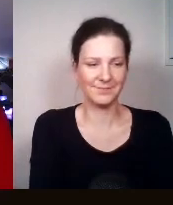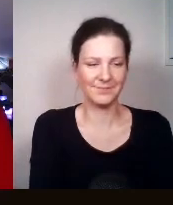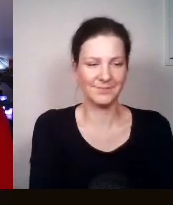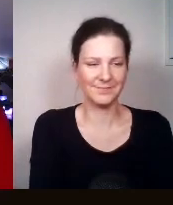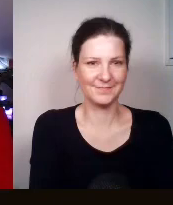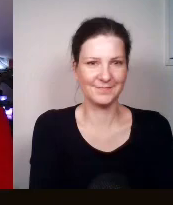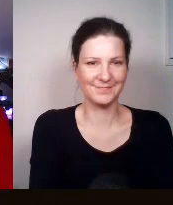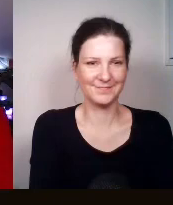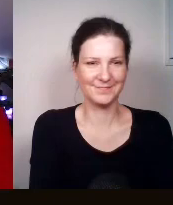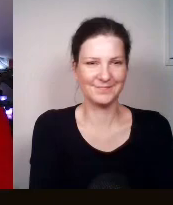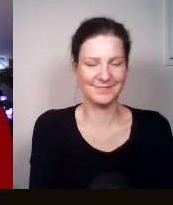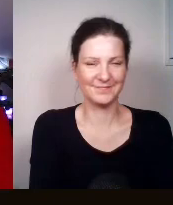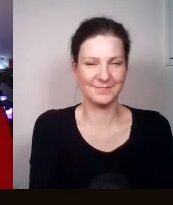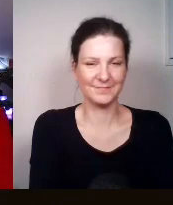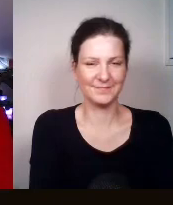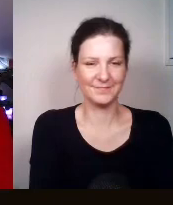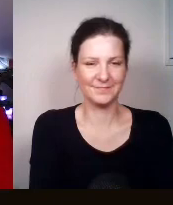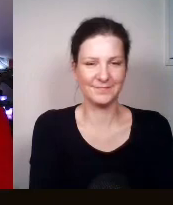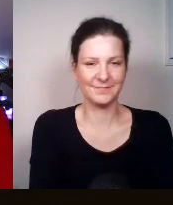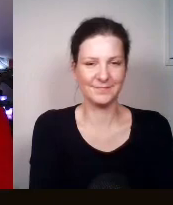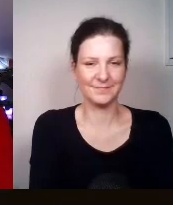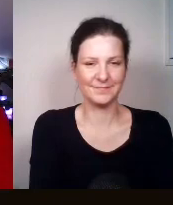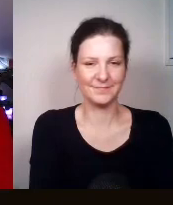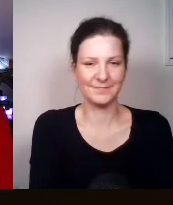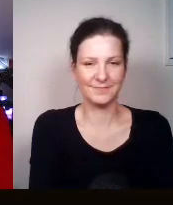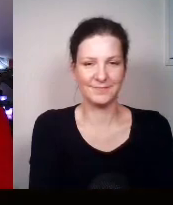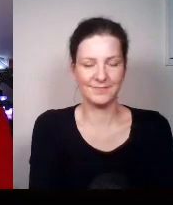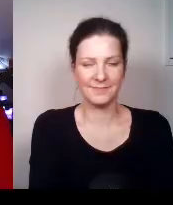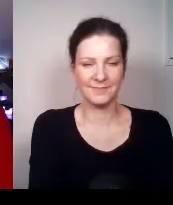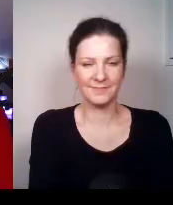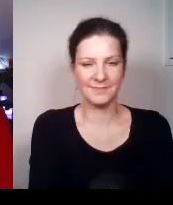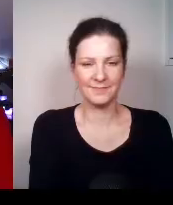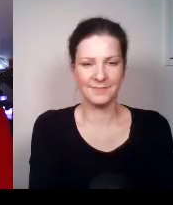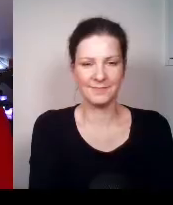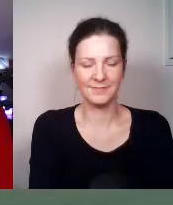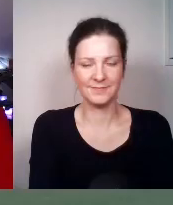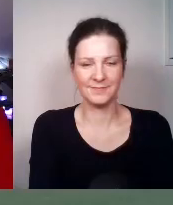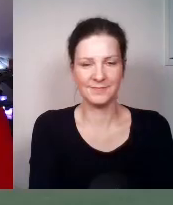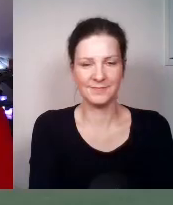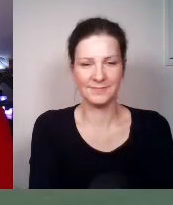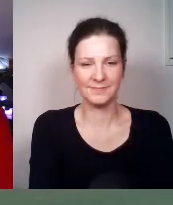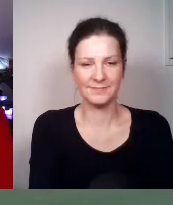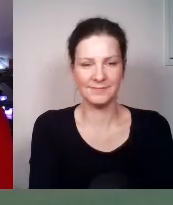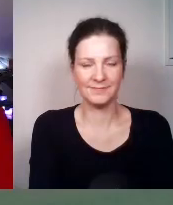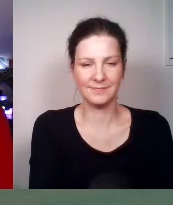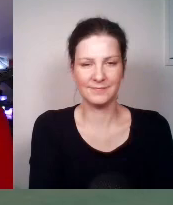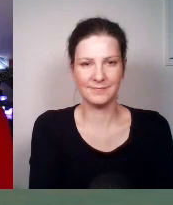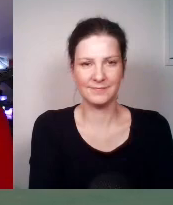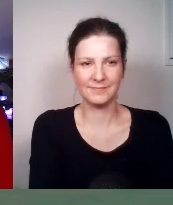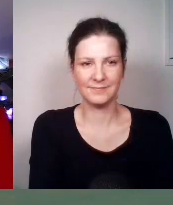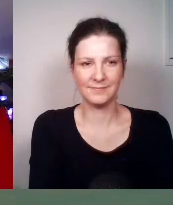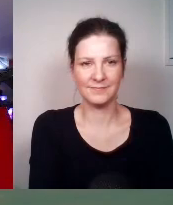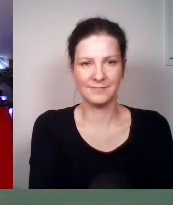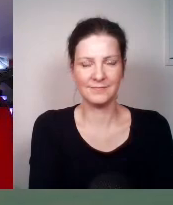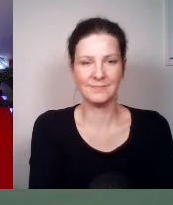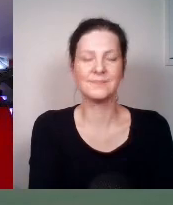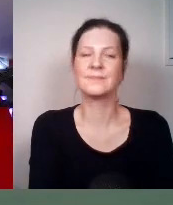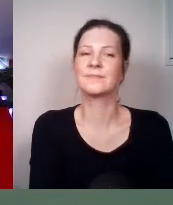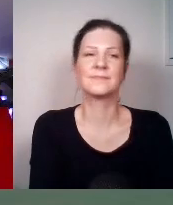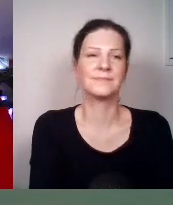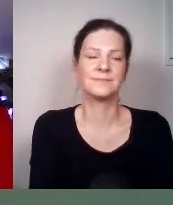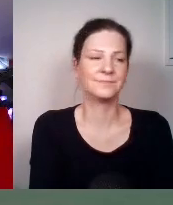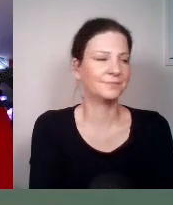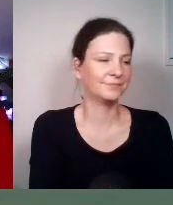mal. Dann bin ich gespannt, was jetzt passiert. Deutschland hat den Krieg nach mehr als 4